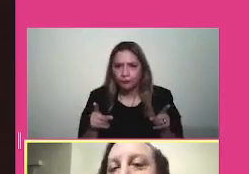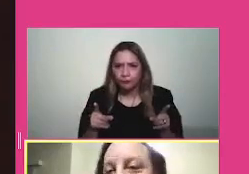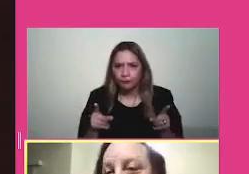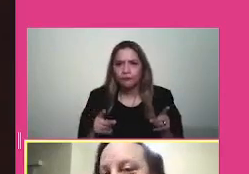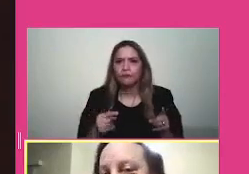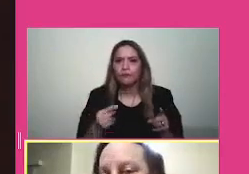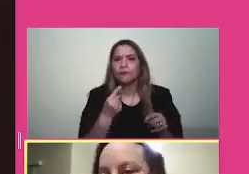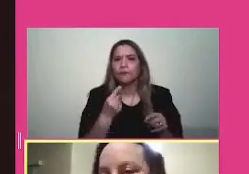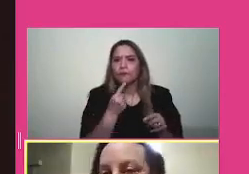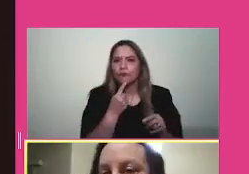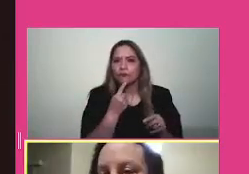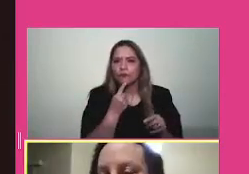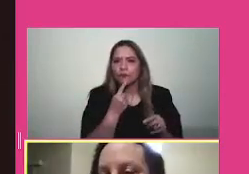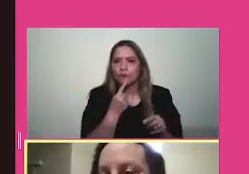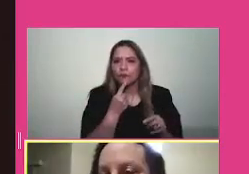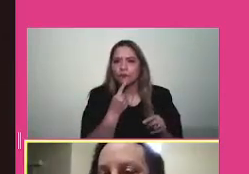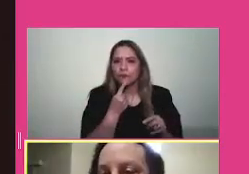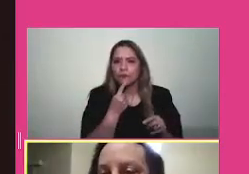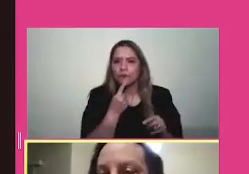κάτι.